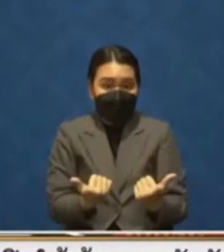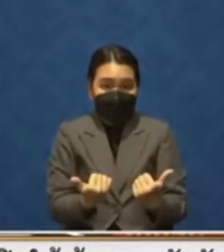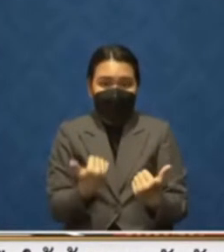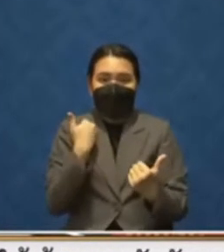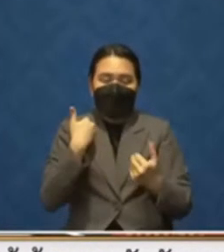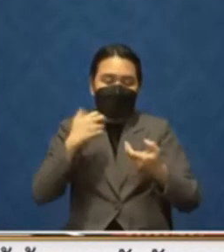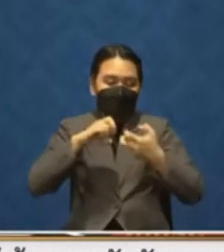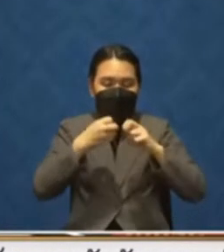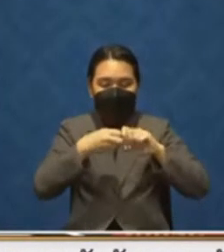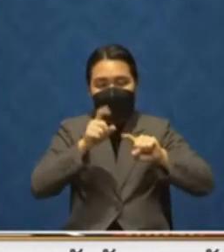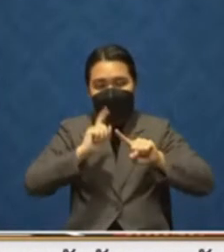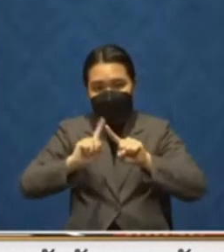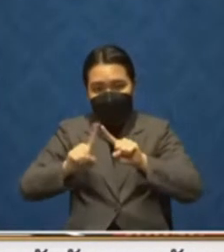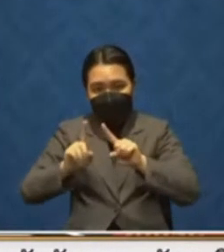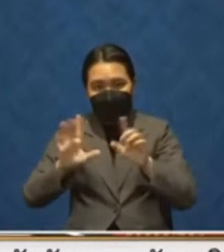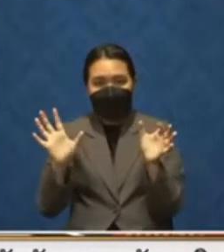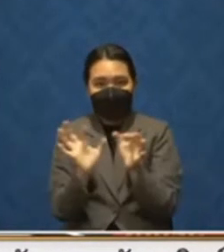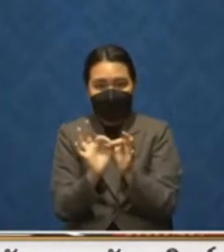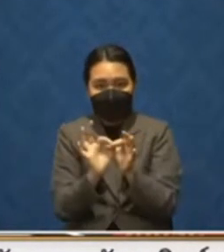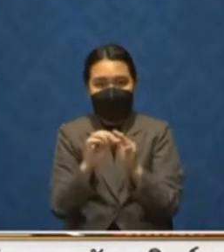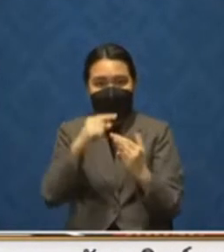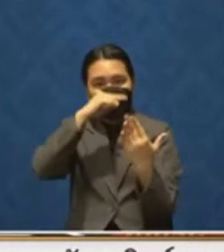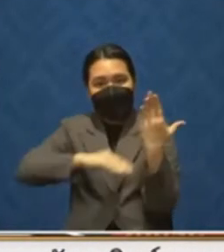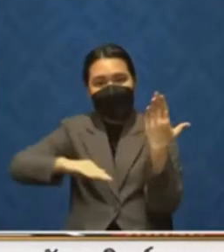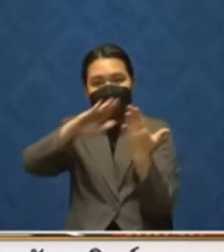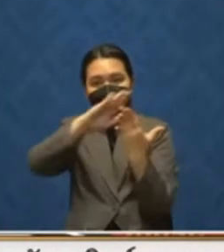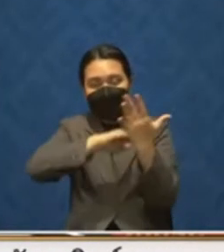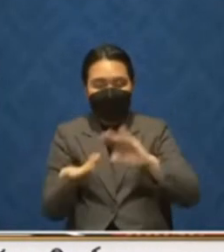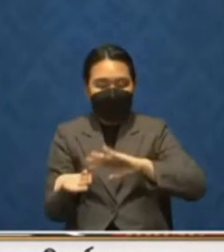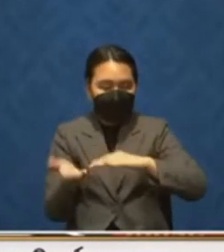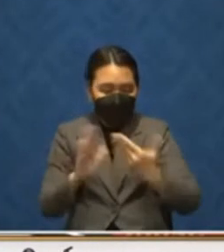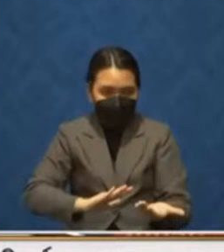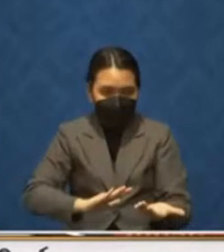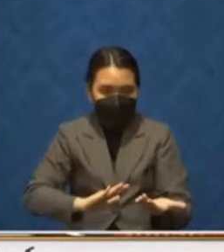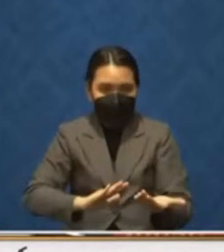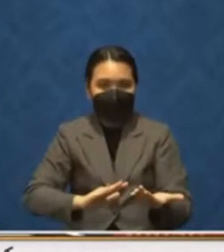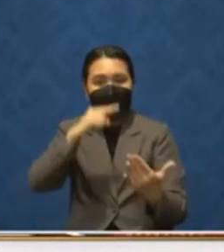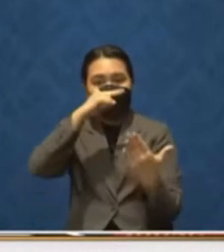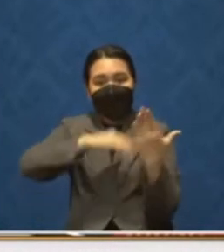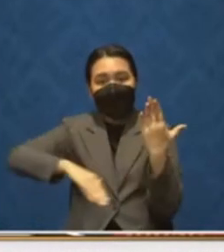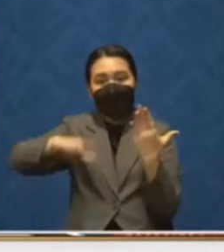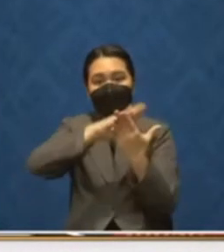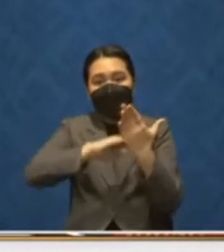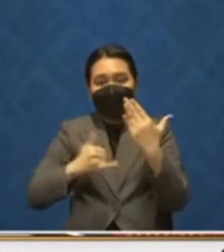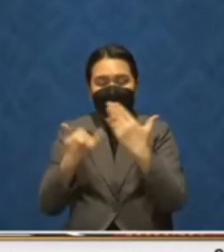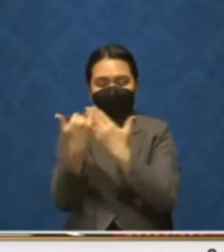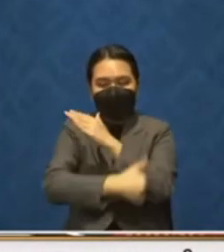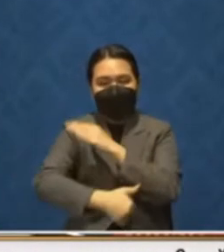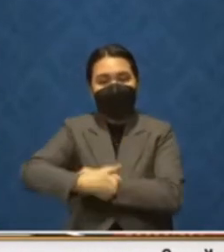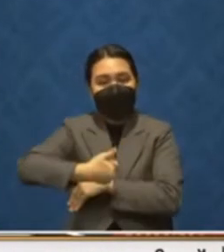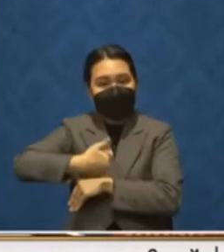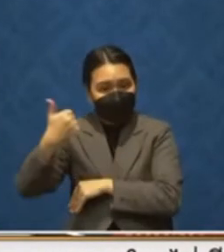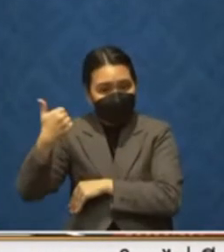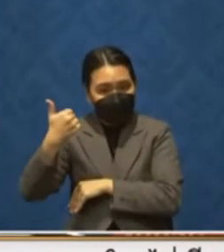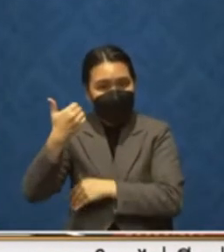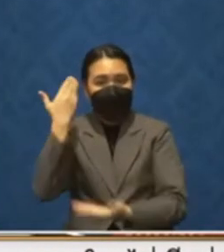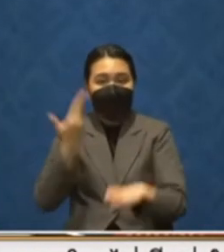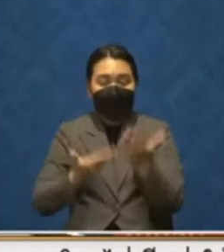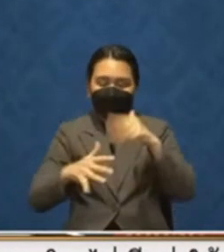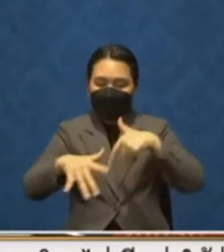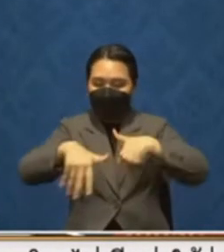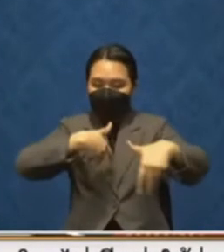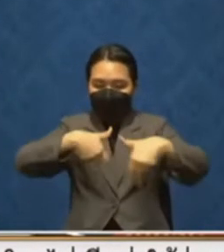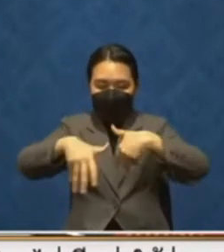นะครับไม่ว่าจะเป็นการทำลายศักยภาพของประเทศการทำละลายศักยภาพของไทยในต่างประเทศอันทำลายศักยภาพของพี่น้องประชาชน